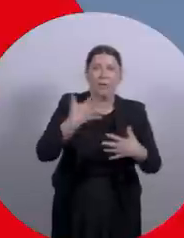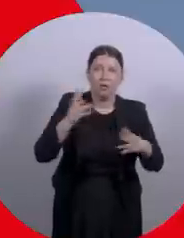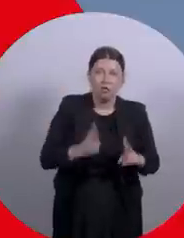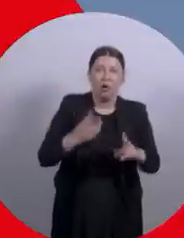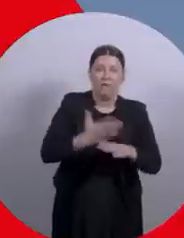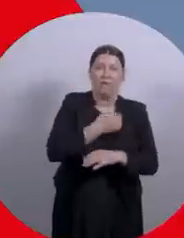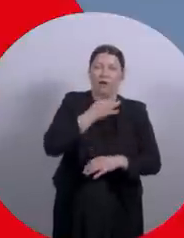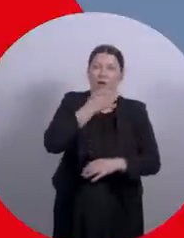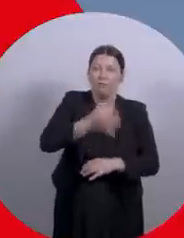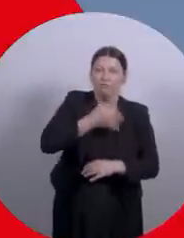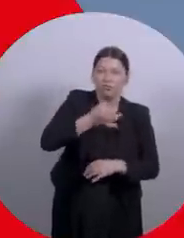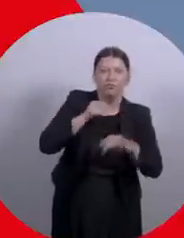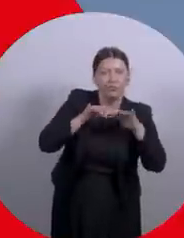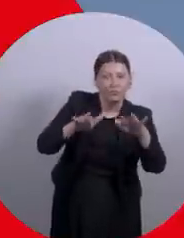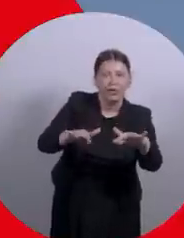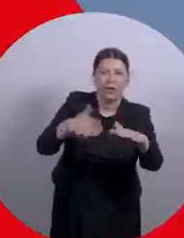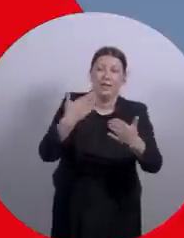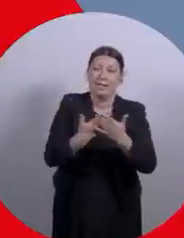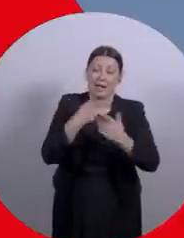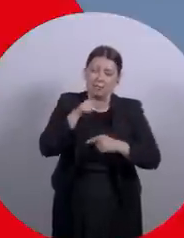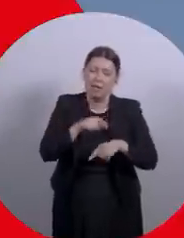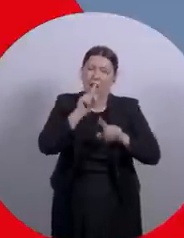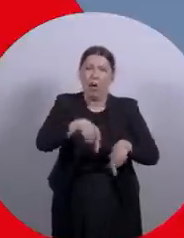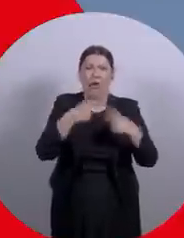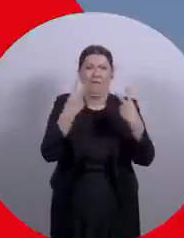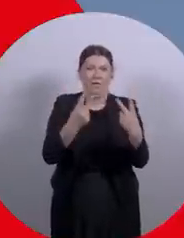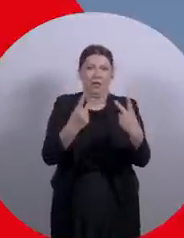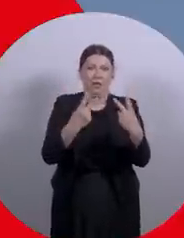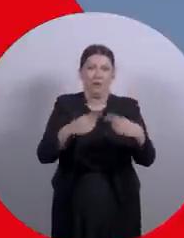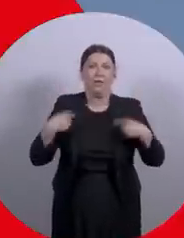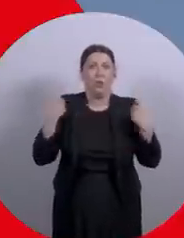unserer Bewegung und lieber andere